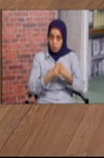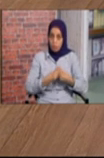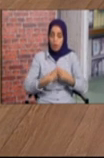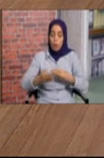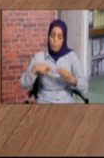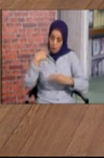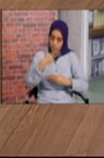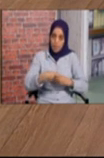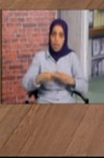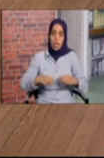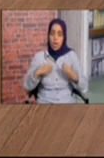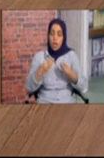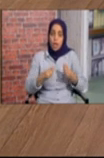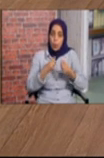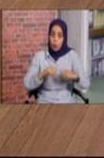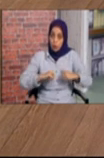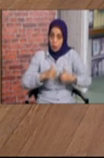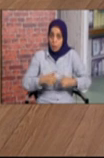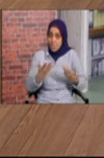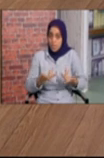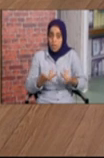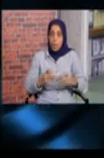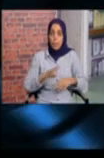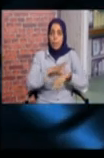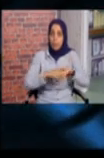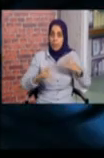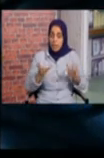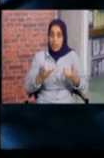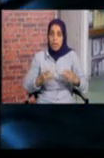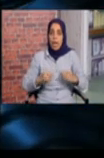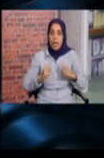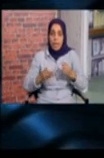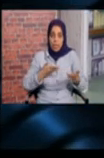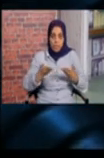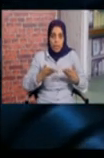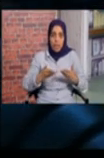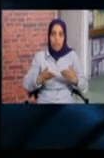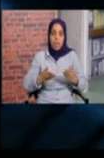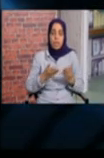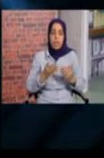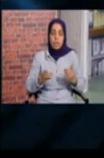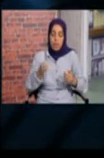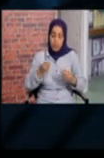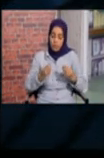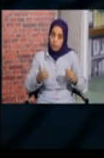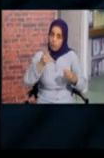أخرى. المتطلبات دي يعني بتتراوح ما بين حاجات على صعيد الاقتصاد